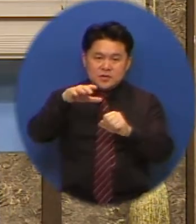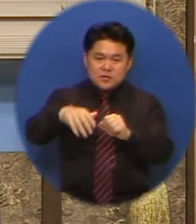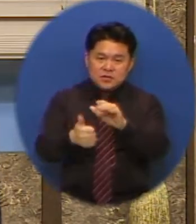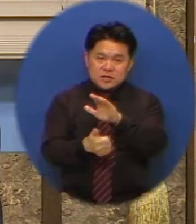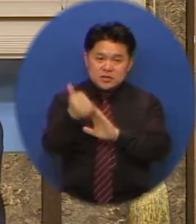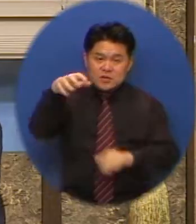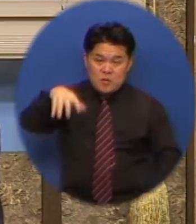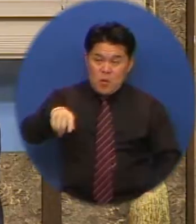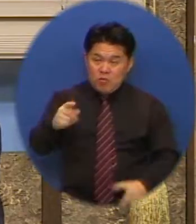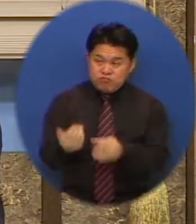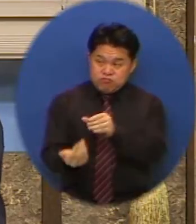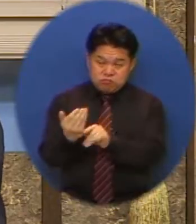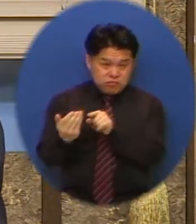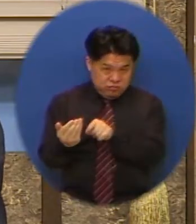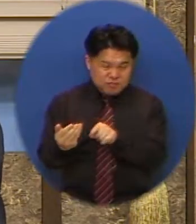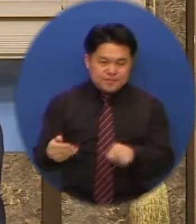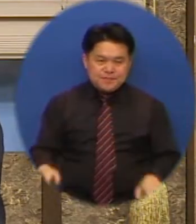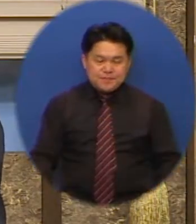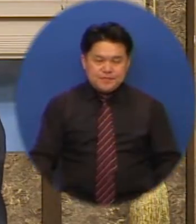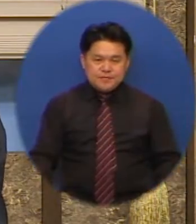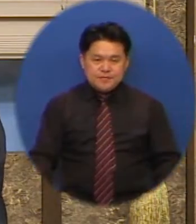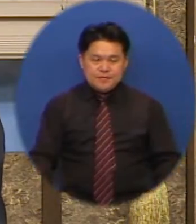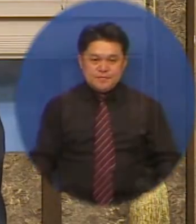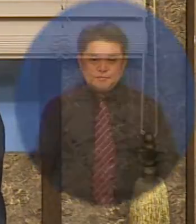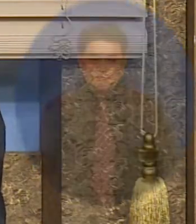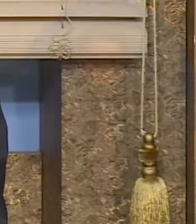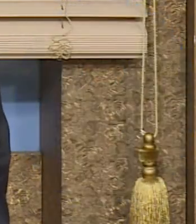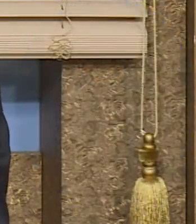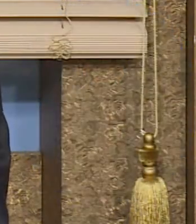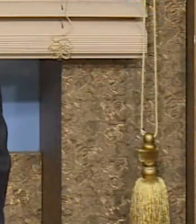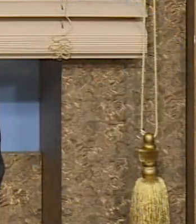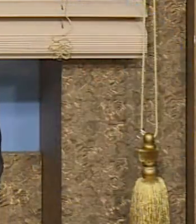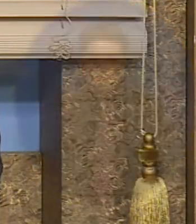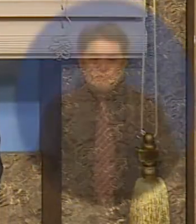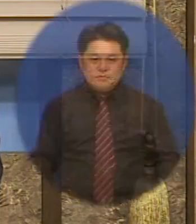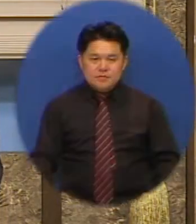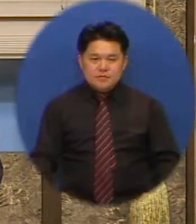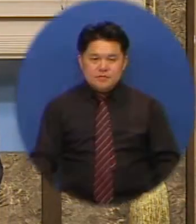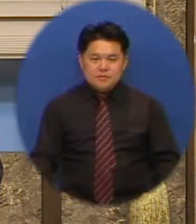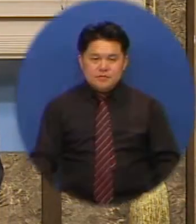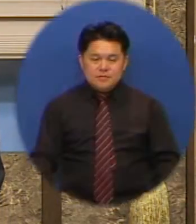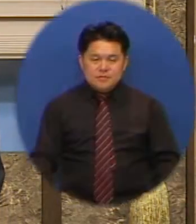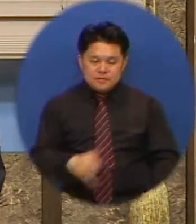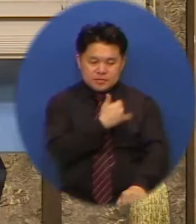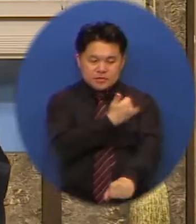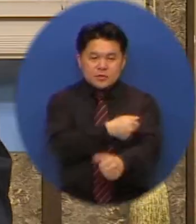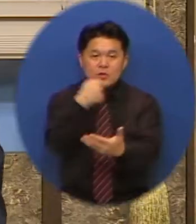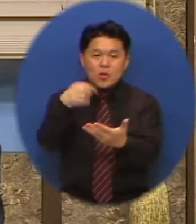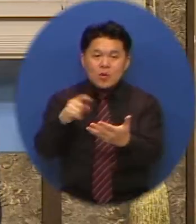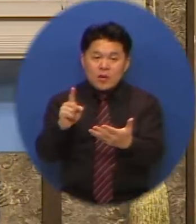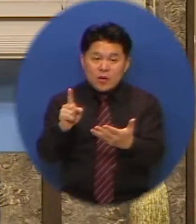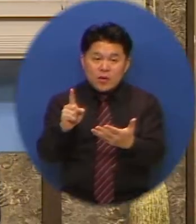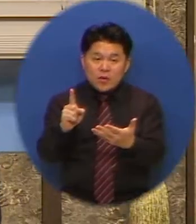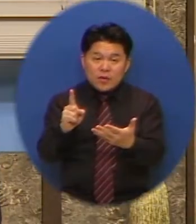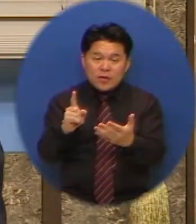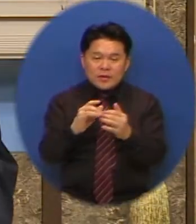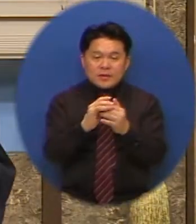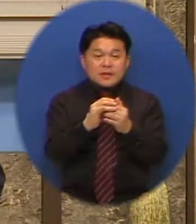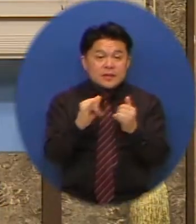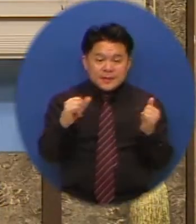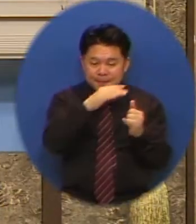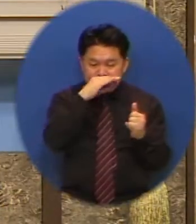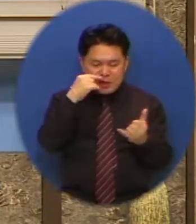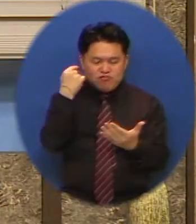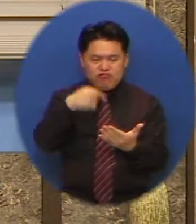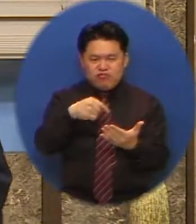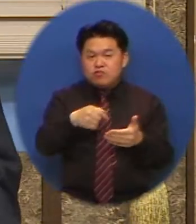문제가 생겼죠. 희망원, 네. 네. 대구 희망원에서. 예. 그래서 인권교육은 어떻게 보면 인성교육이거든요. 예. 사회복지